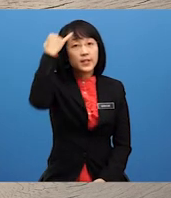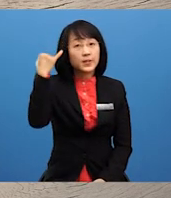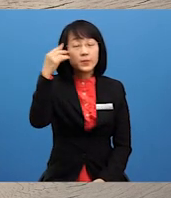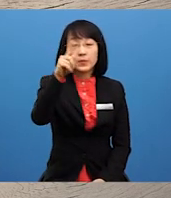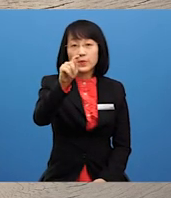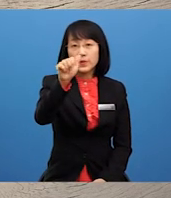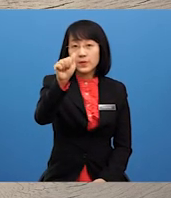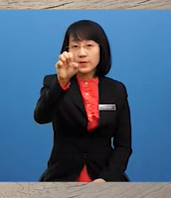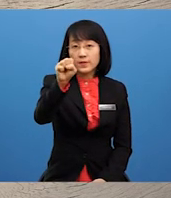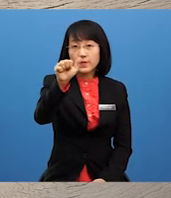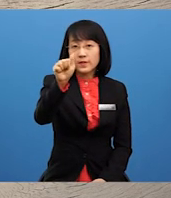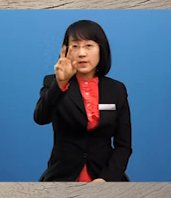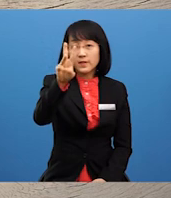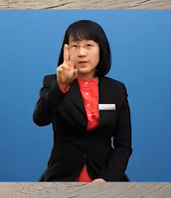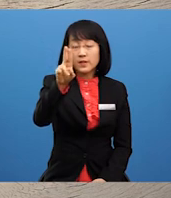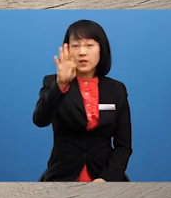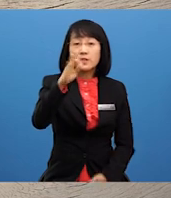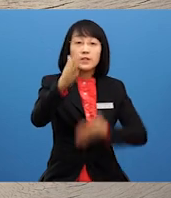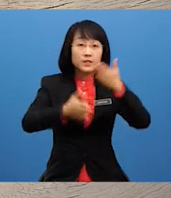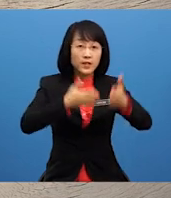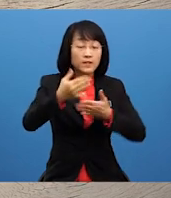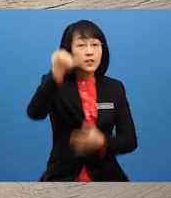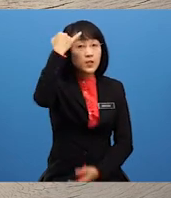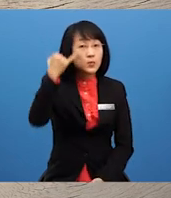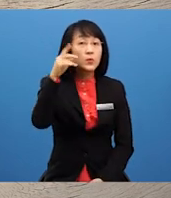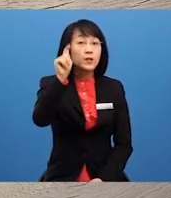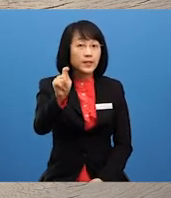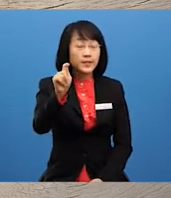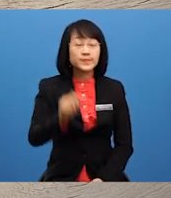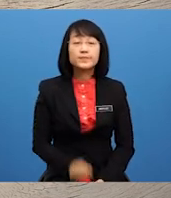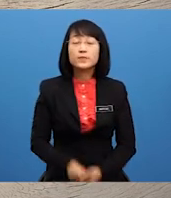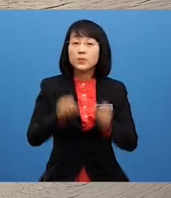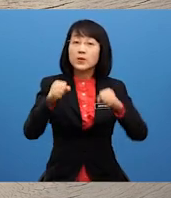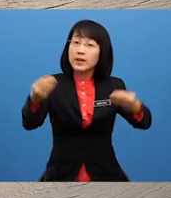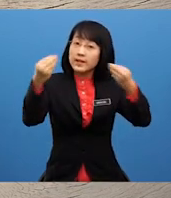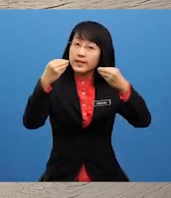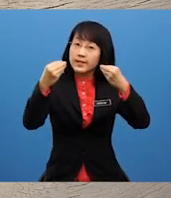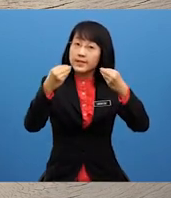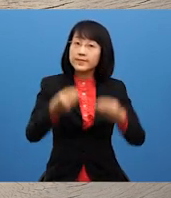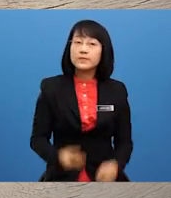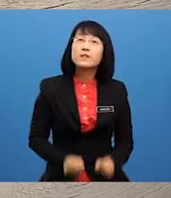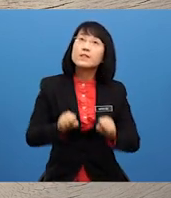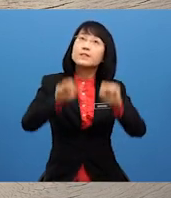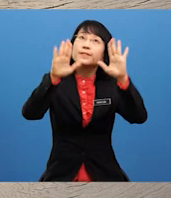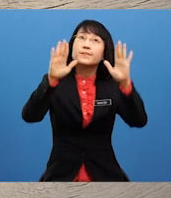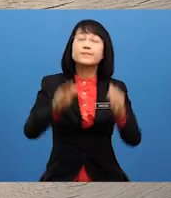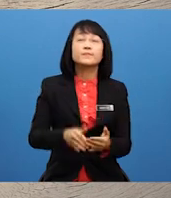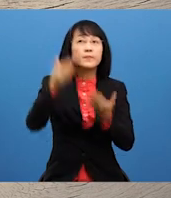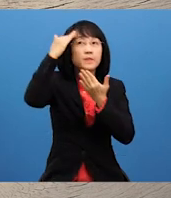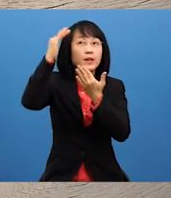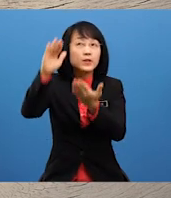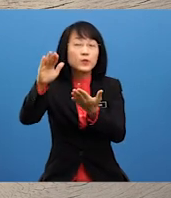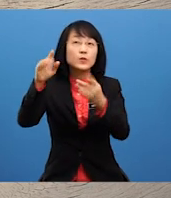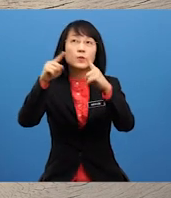Keenam pula, ilmu tasawuf. Dengan ilmu tasawuf, dapat mengajar diri supaya reda dan patuh akan